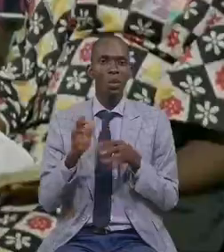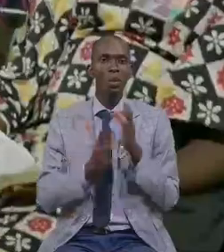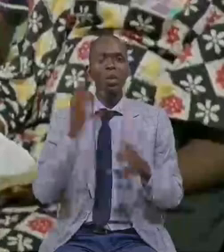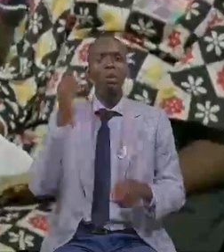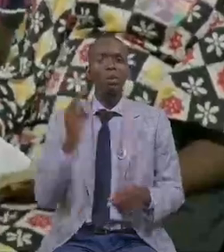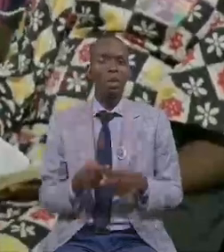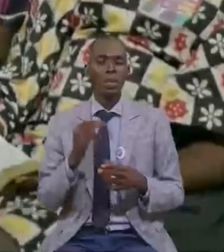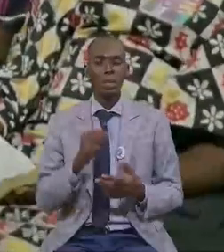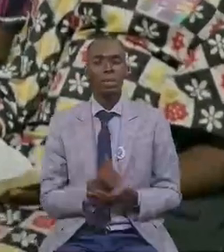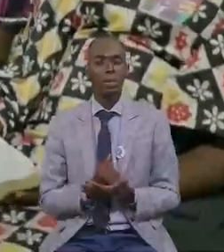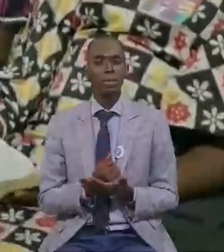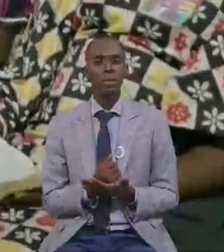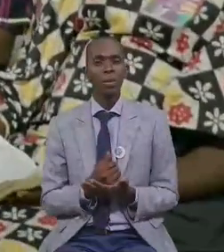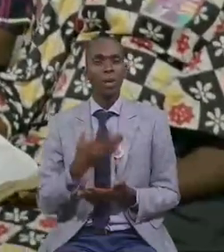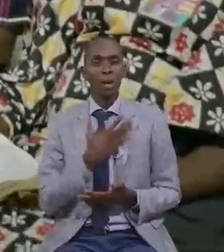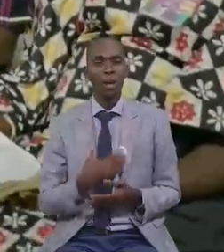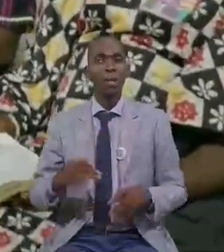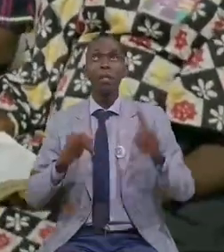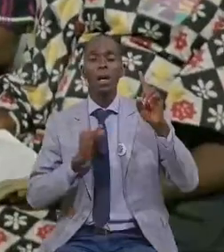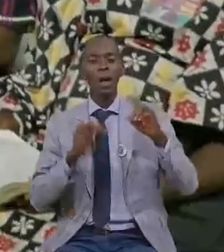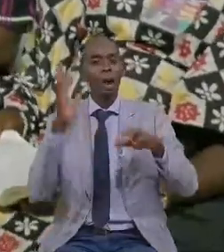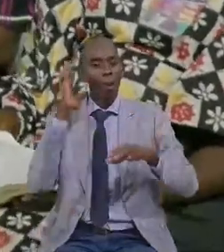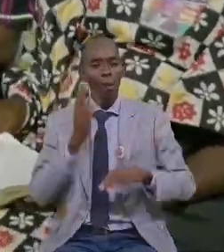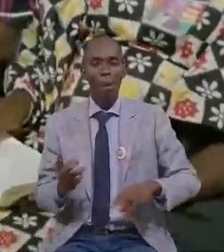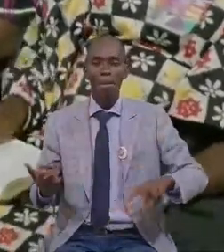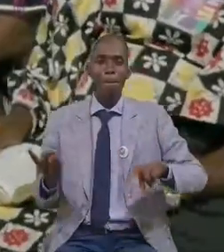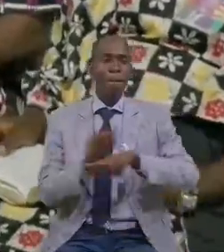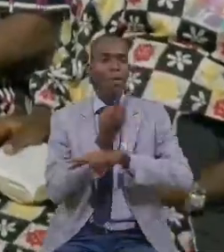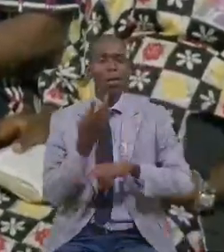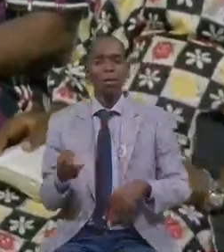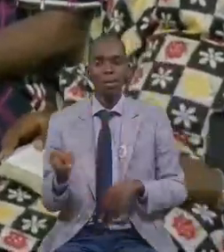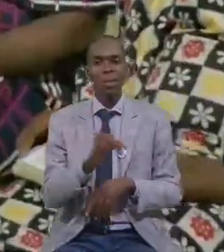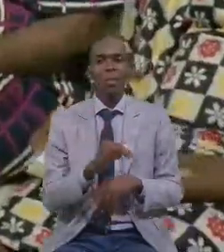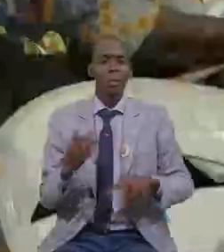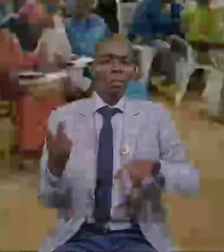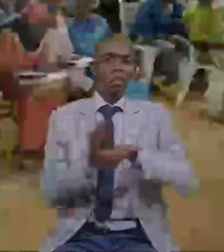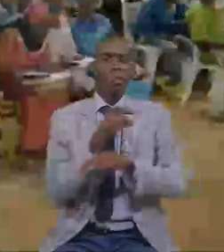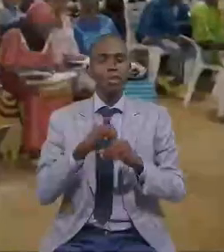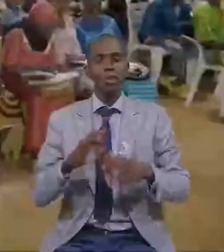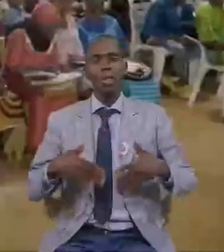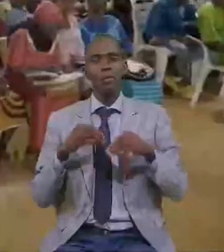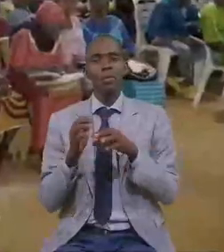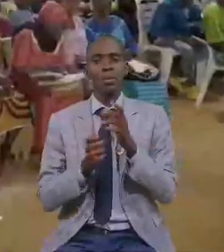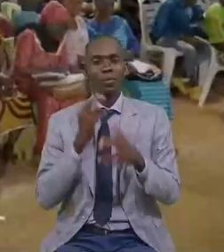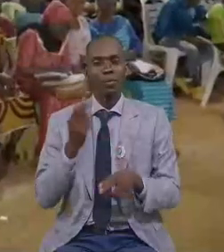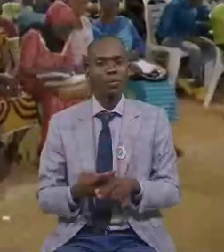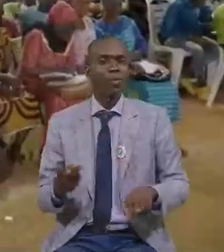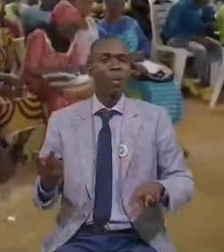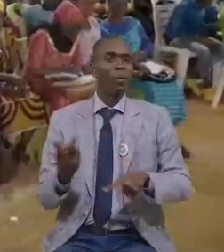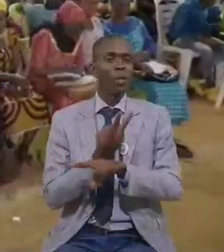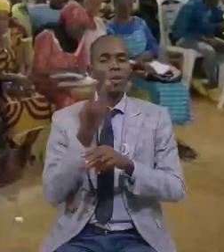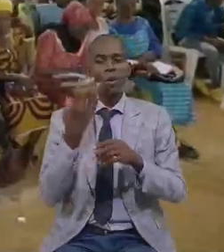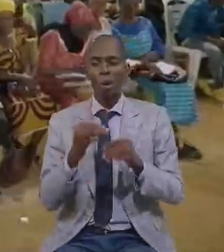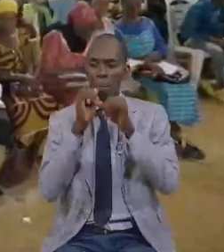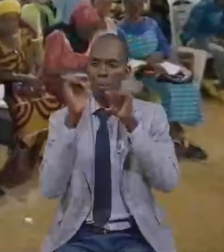de Jésus-Christ. Je les multiplierai, la multiplication dans votre vie, la multiplication